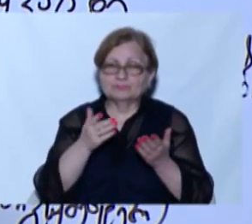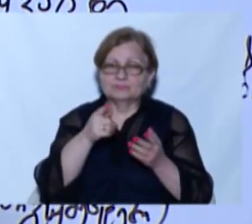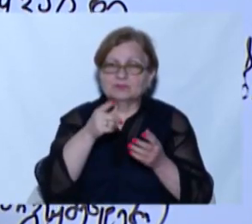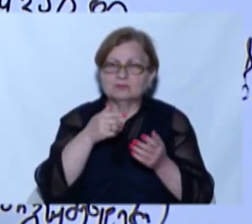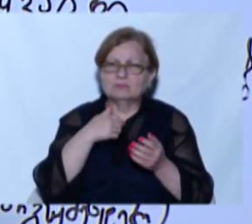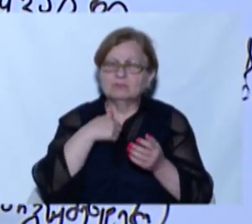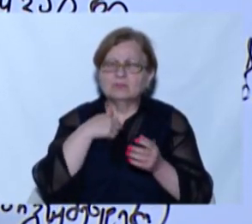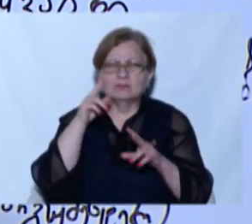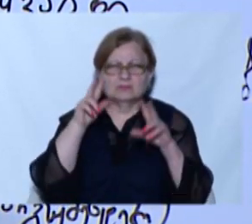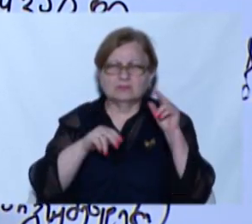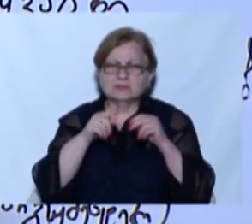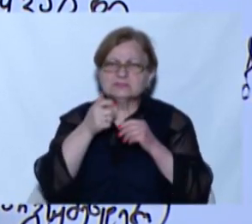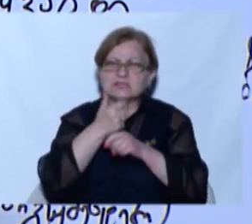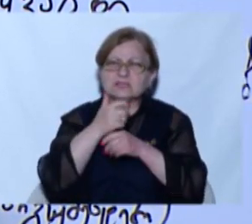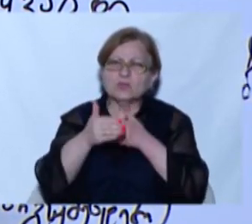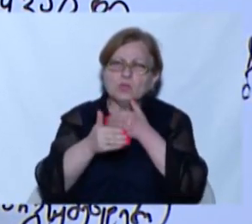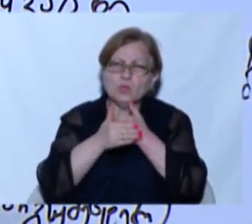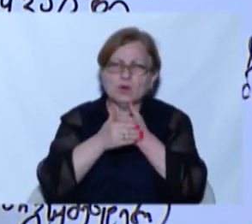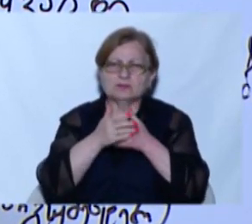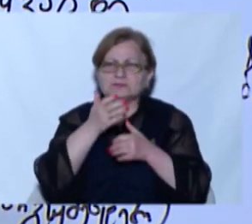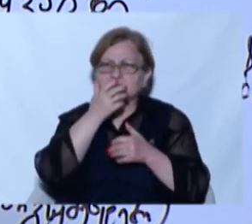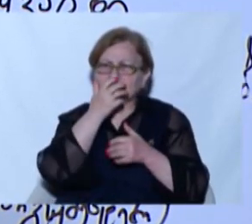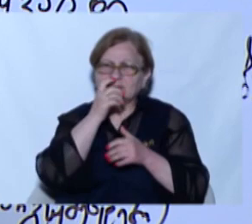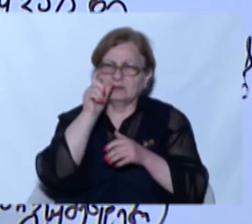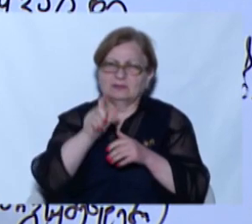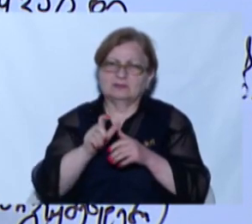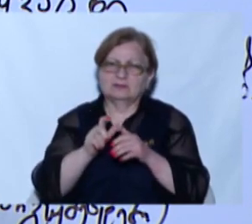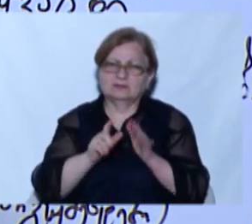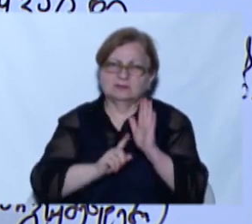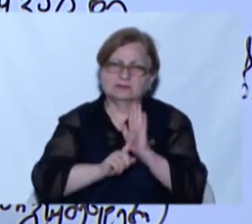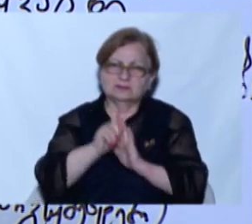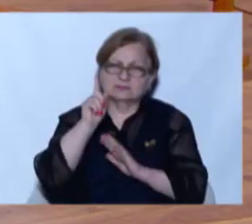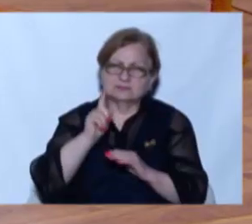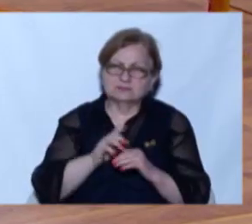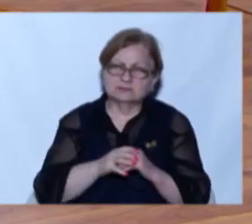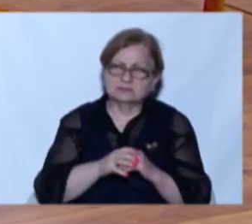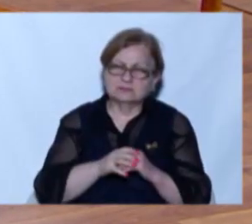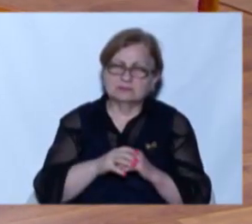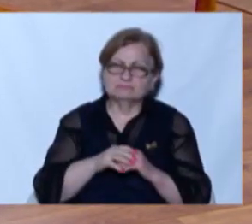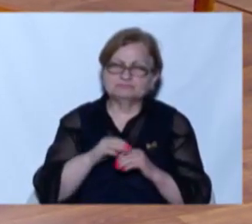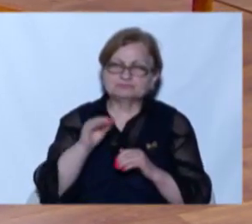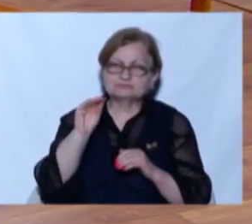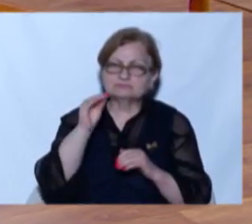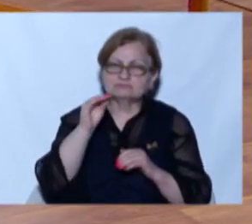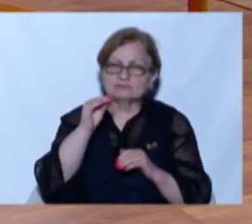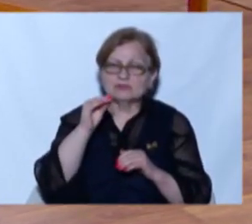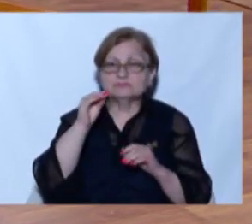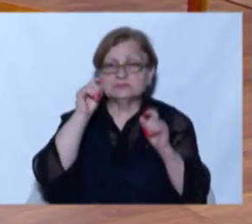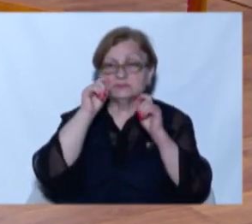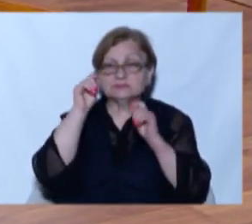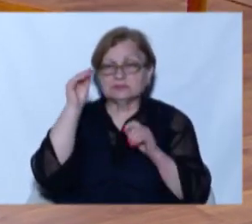მიმაჩნდა უახლოეს და უსათუთეს მეგობრად, დაიწყო ვიღაცით. ფიზიკის ფაკულტეტის პირველ კურსზე